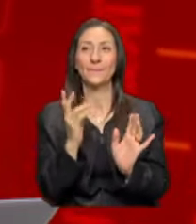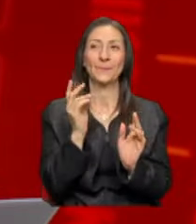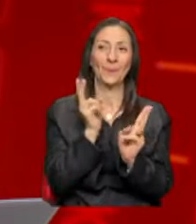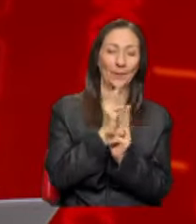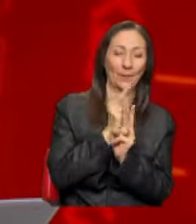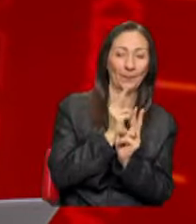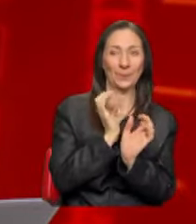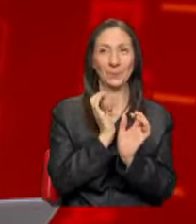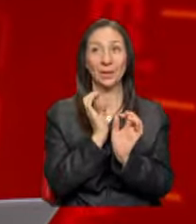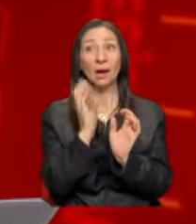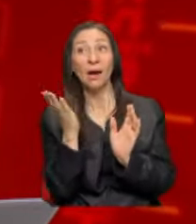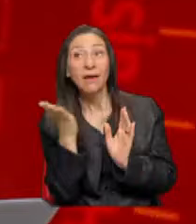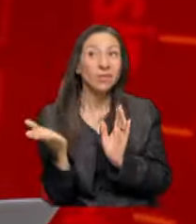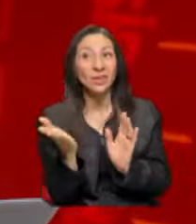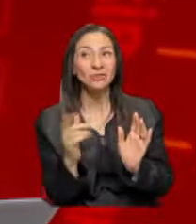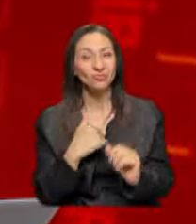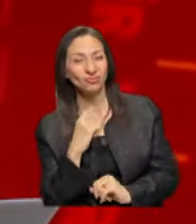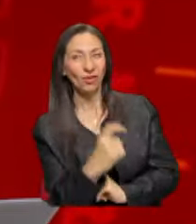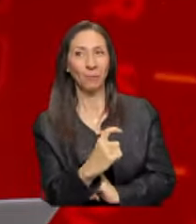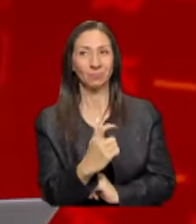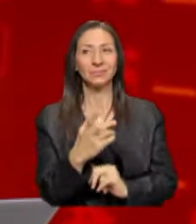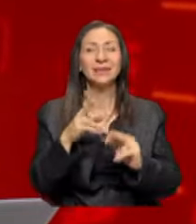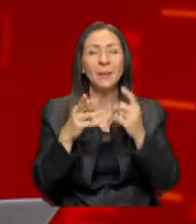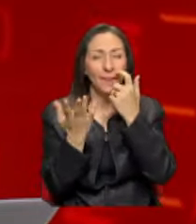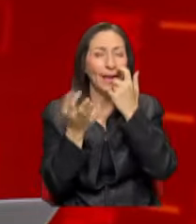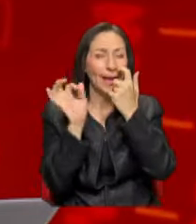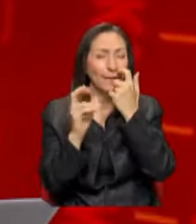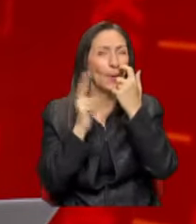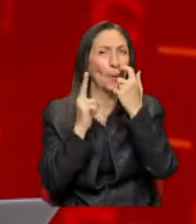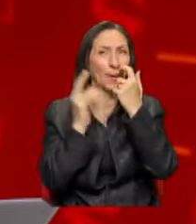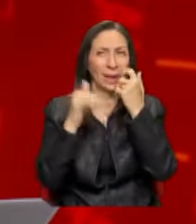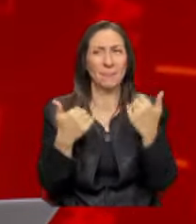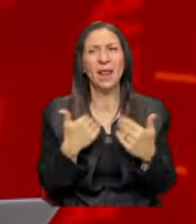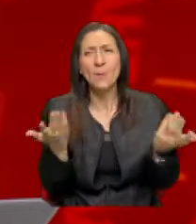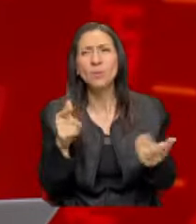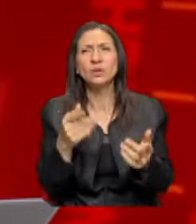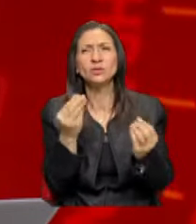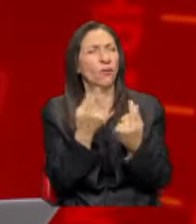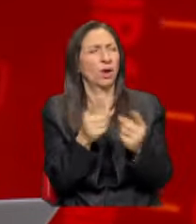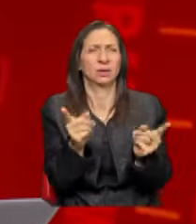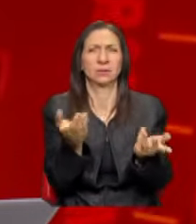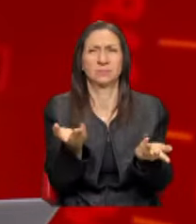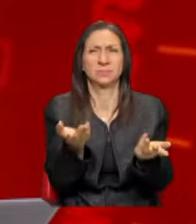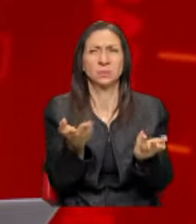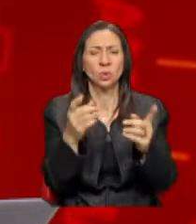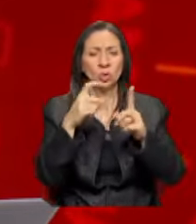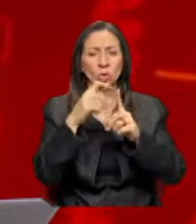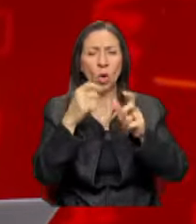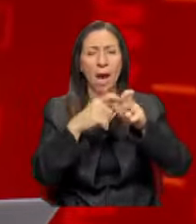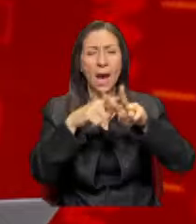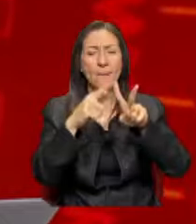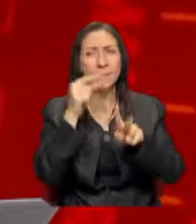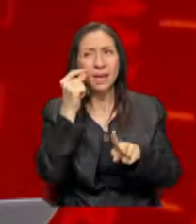gülüşler Ahan da nasıl cevap verdim vesaire hep komik gelir bana ama bu defa çok farklı Doğan aydal'ın